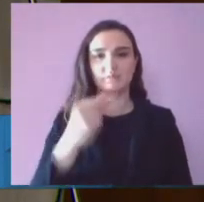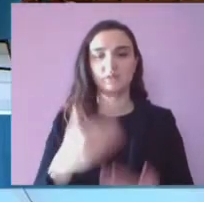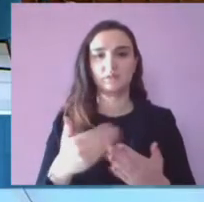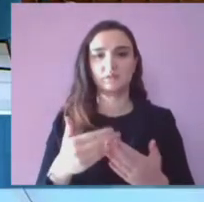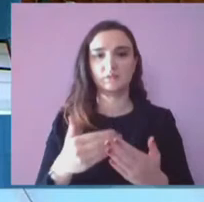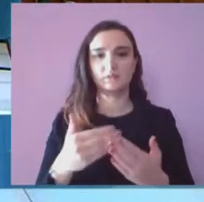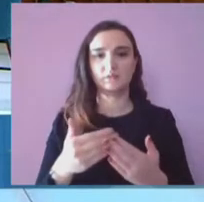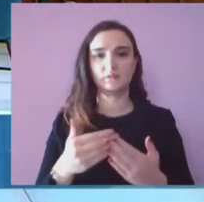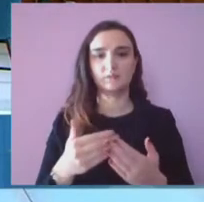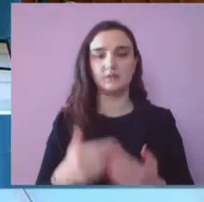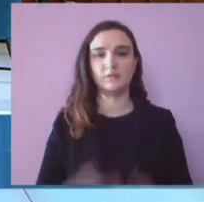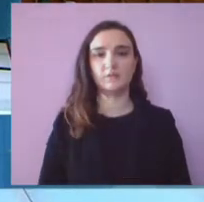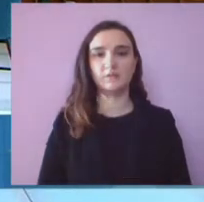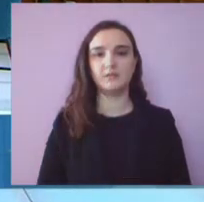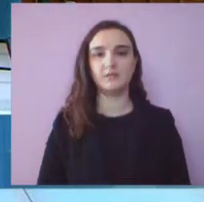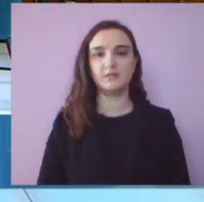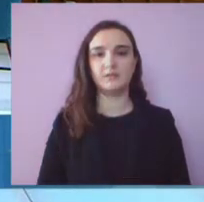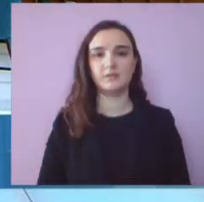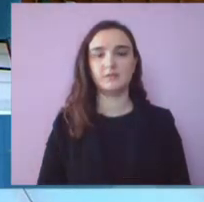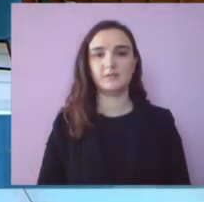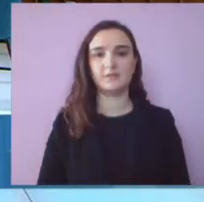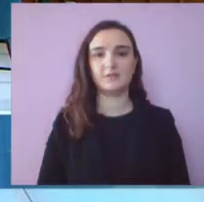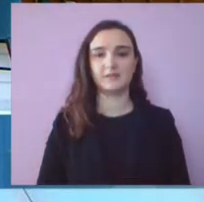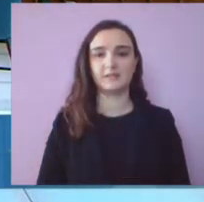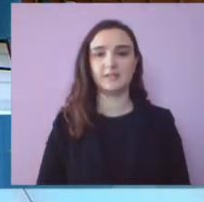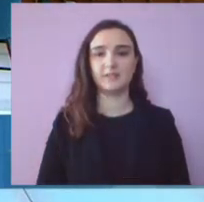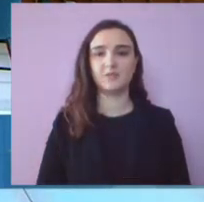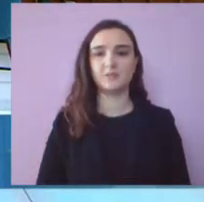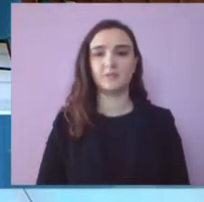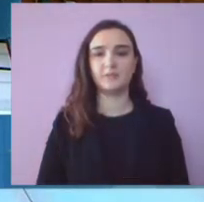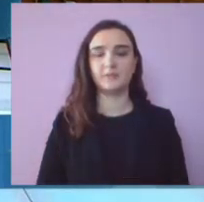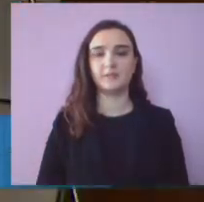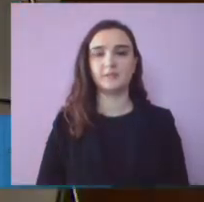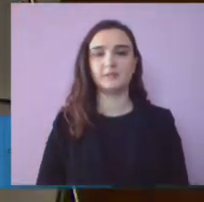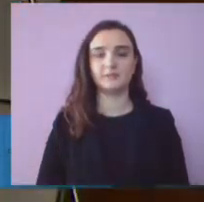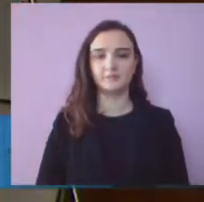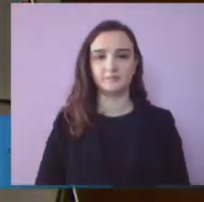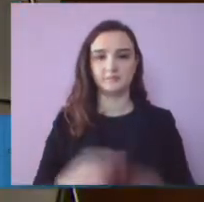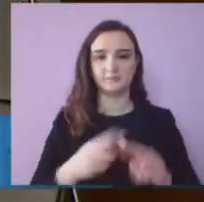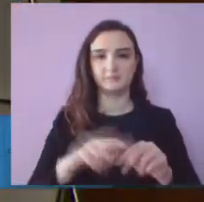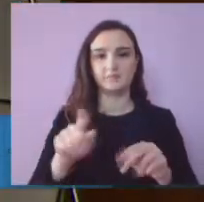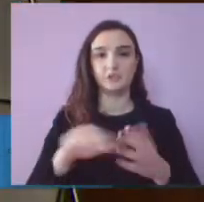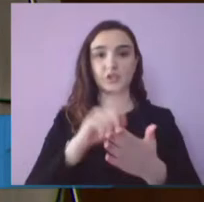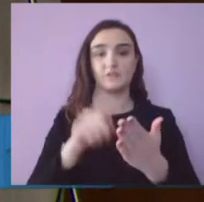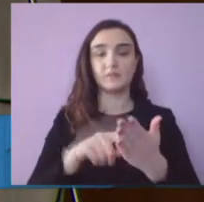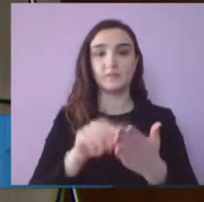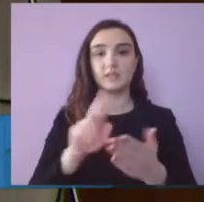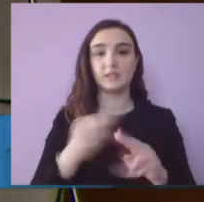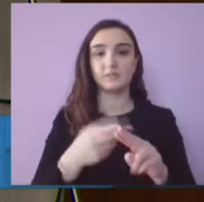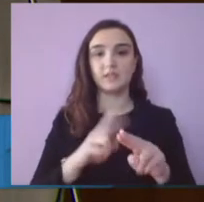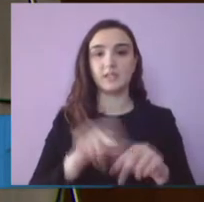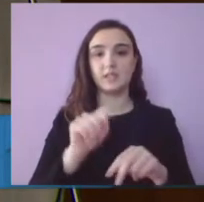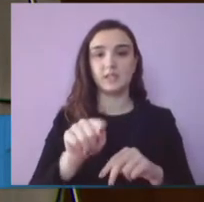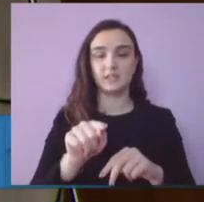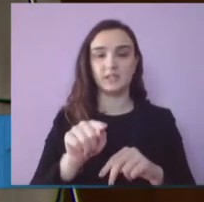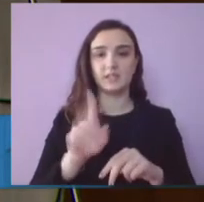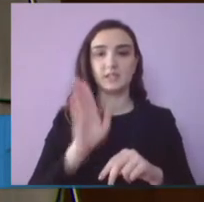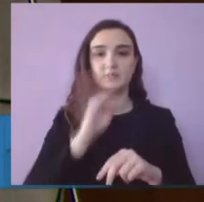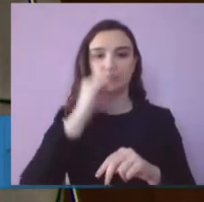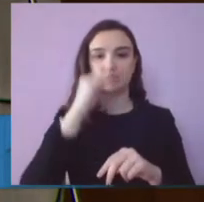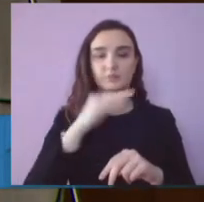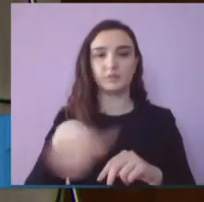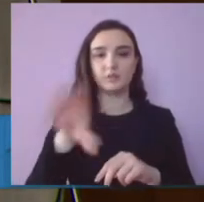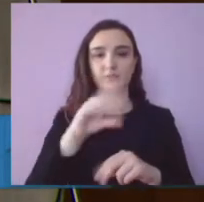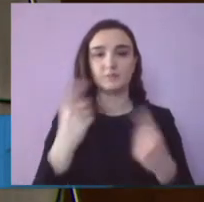კომუნიკაციური უნარების განვითარებისთვის, იმიტომ რომ თავად მეცნიერები სვამენ ამ კითხვას და ამიტომ მშობელი სრულად